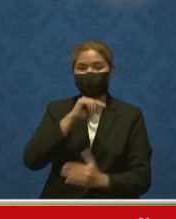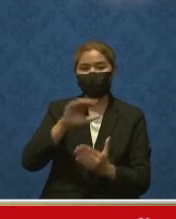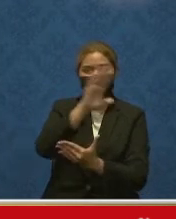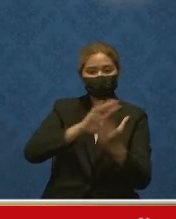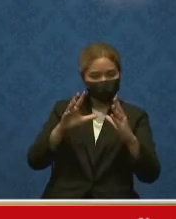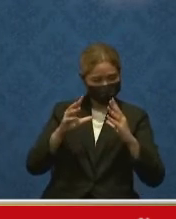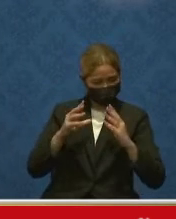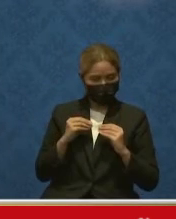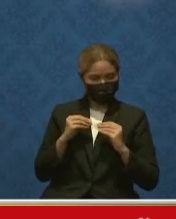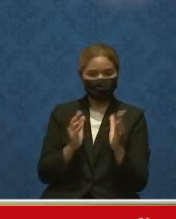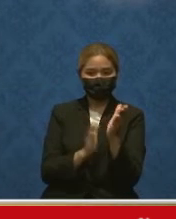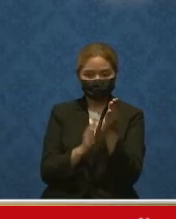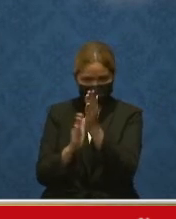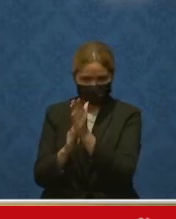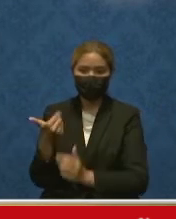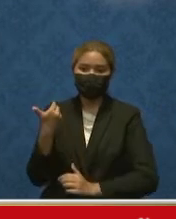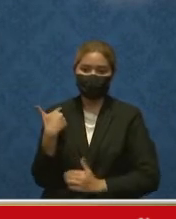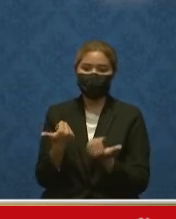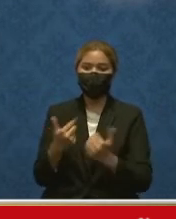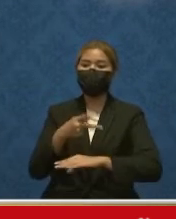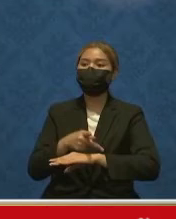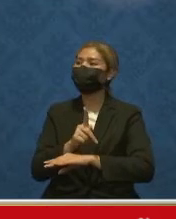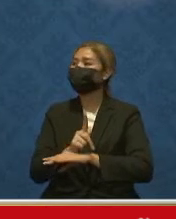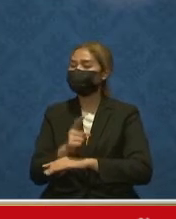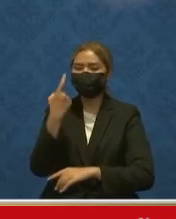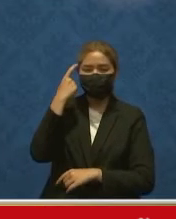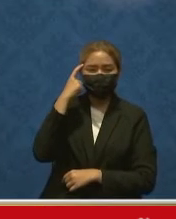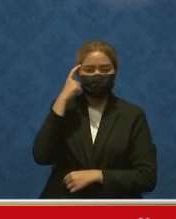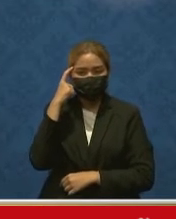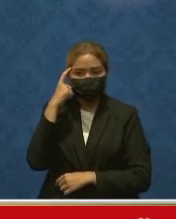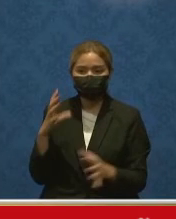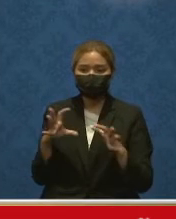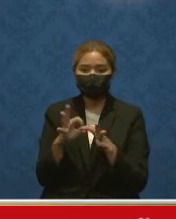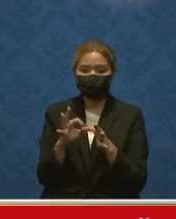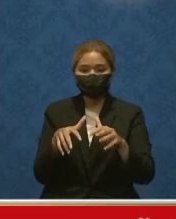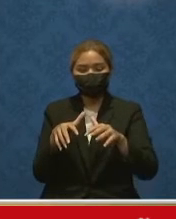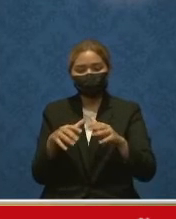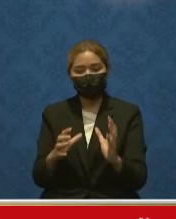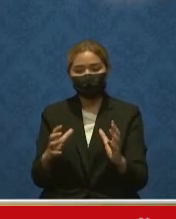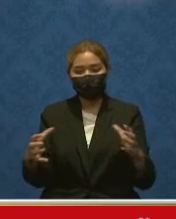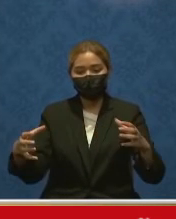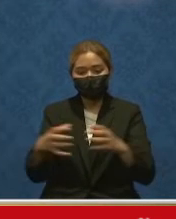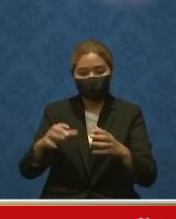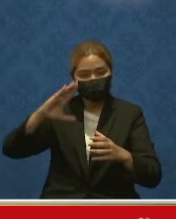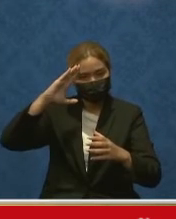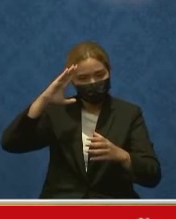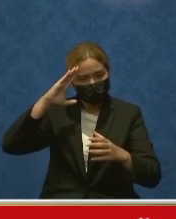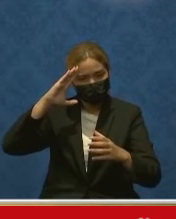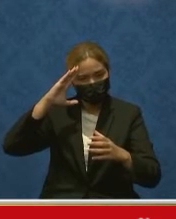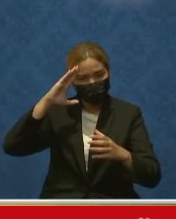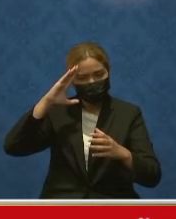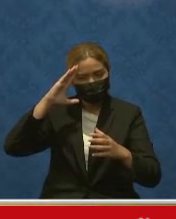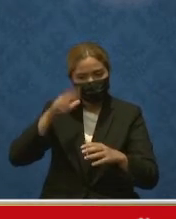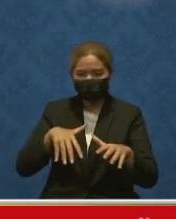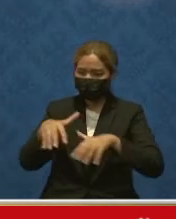ท่านประธานณวันนี้เดินไปทางไหนล่ะคนพูดถึงกองทัพคนทิพย์รุ่นใหม่ๆเขาพูดถึงของทัพยังไม่ให้เกียรตินะครับ